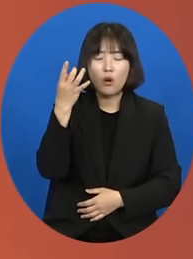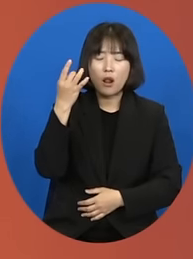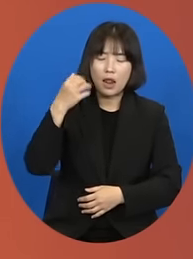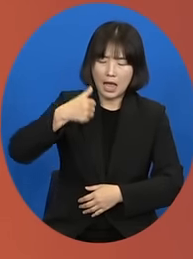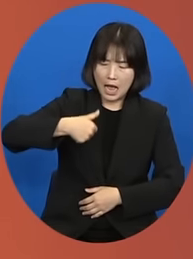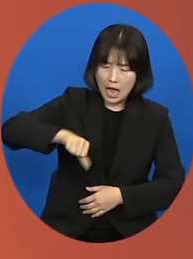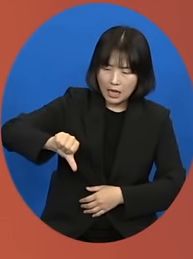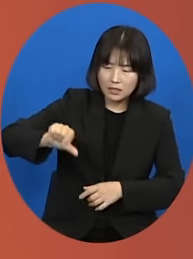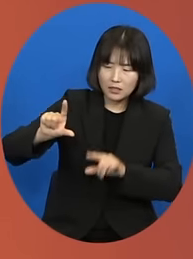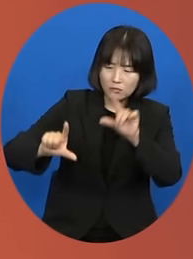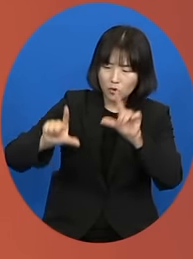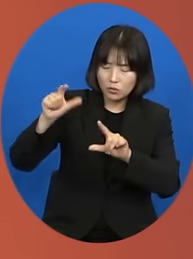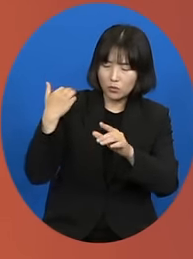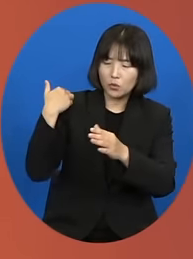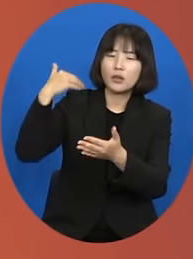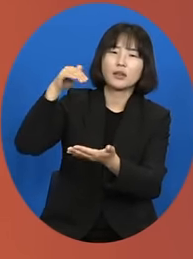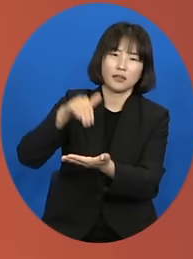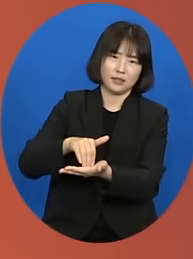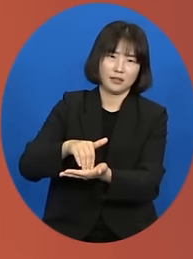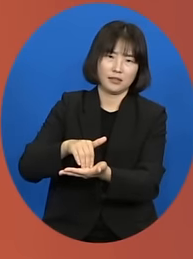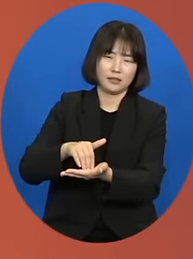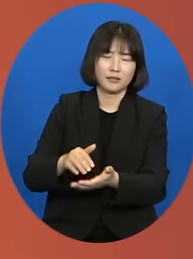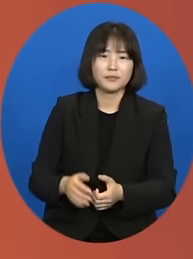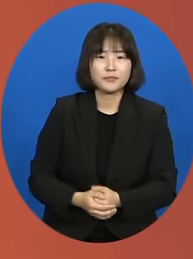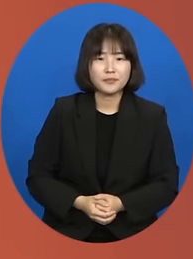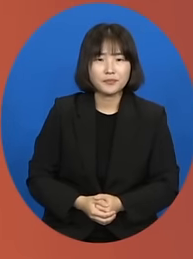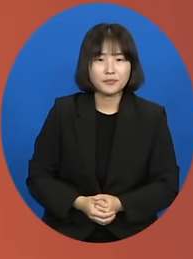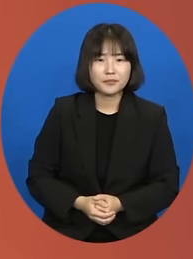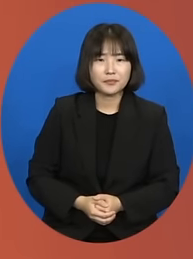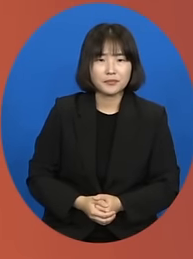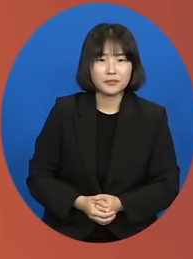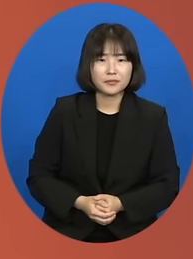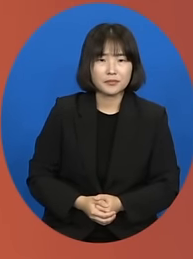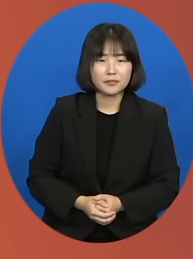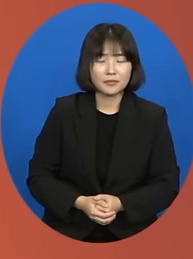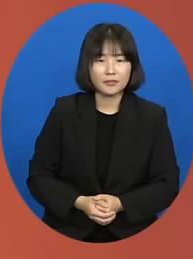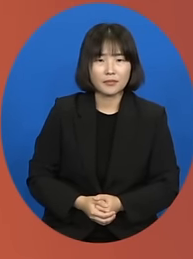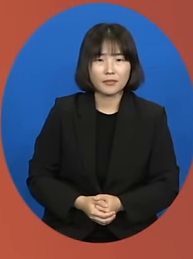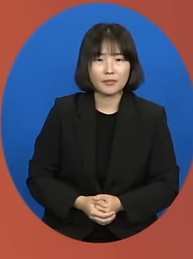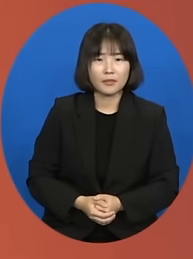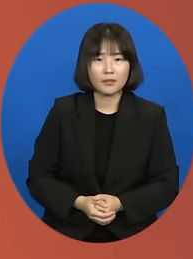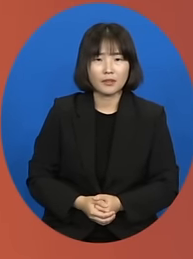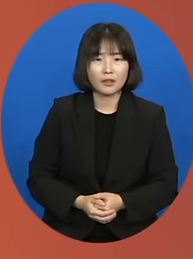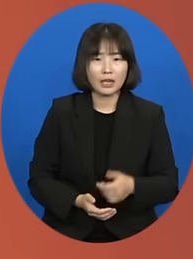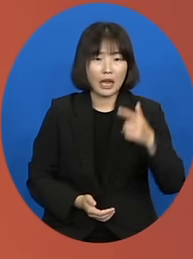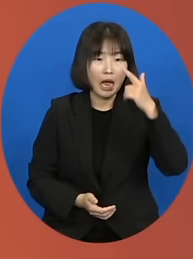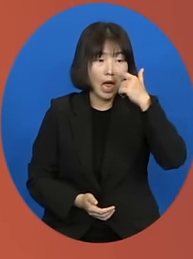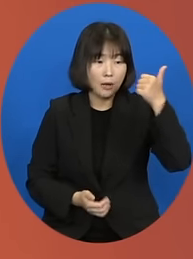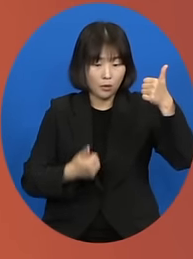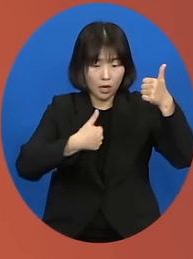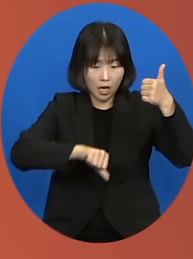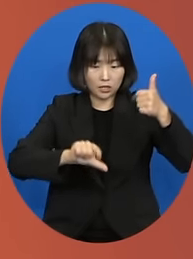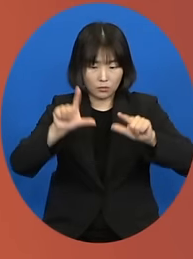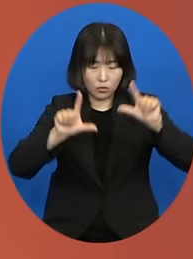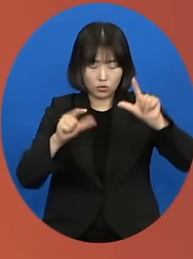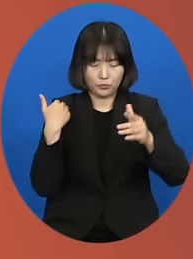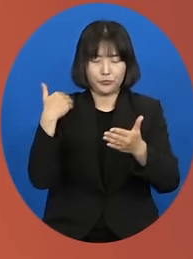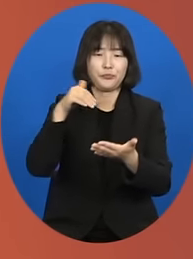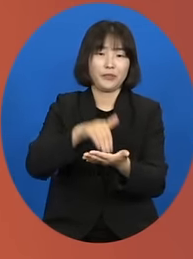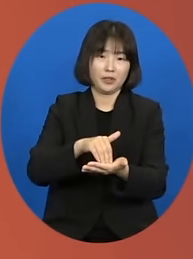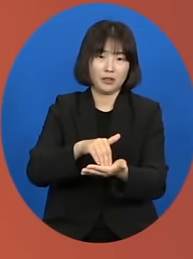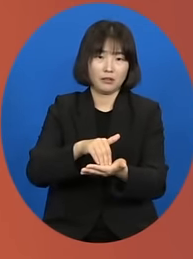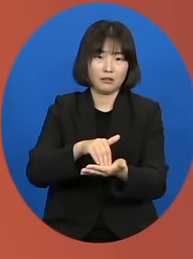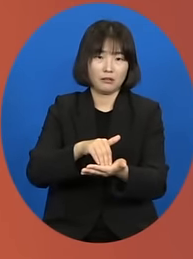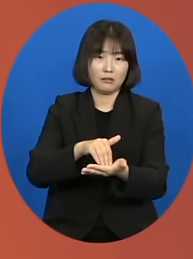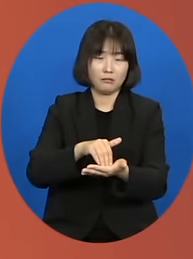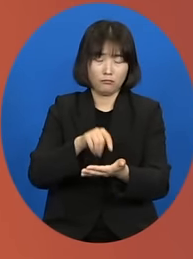모습으로 돌아간 것입니다. 그 아버지의 모습, 그 아버지의 아들의 모습으로 돌아간 것입니다. 갑자기